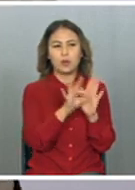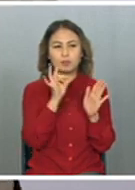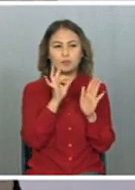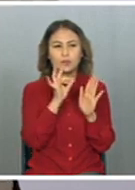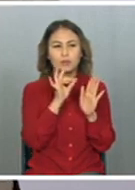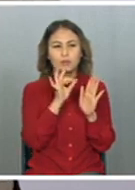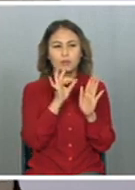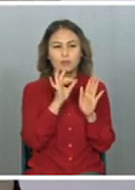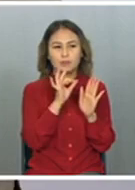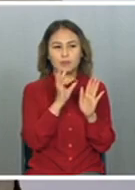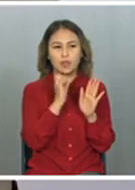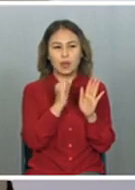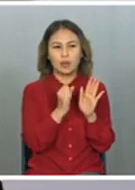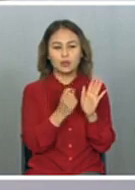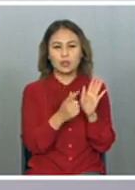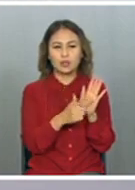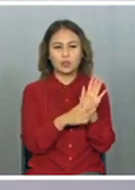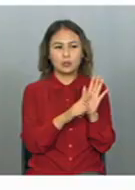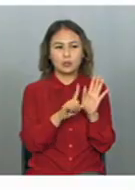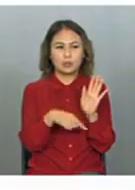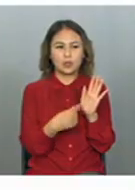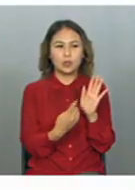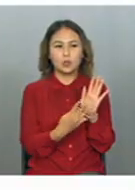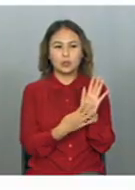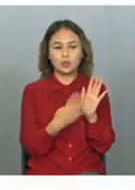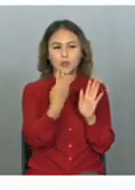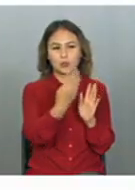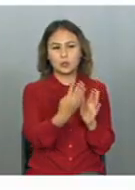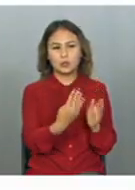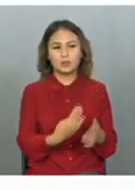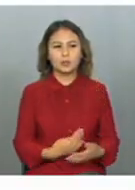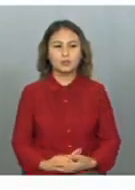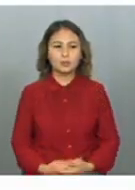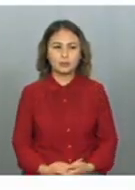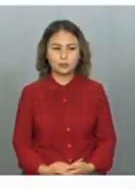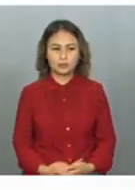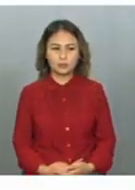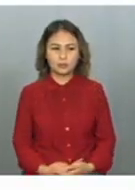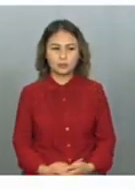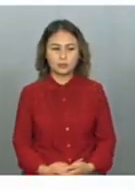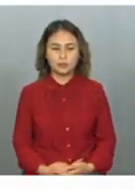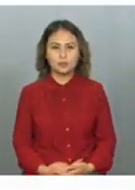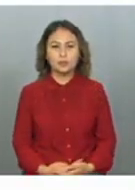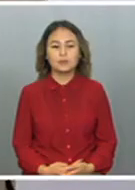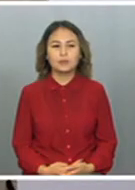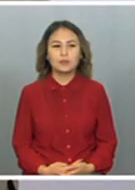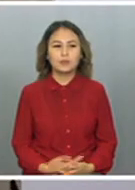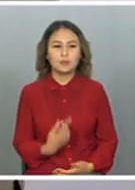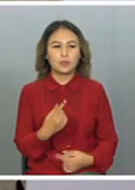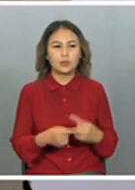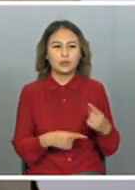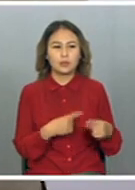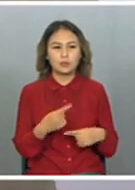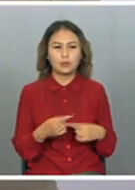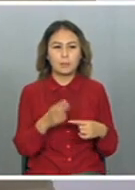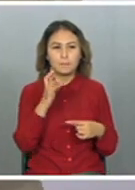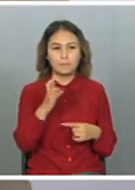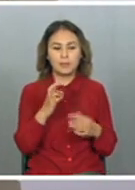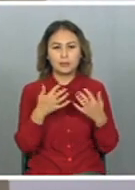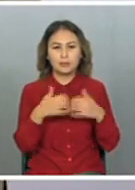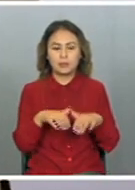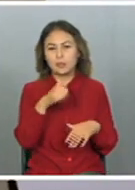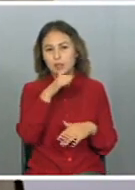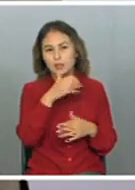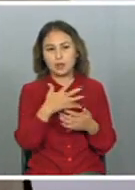Демек, А нүктесі бізде 7 бүтін 9'дан 4'ке сәйкес келеді. Келесі Б нүктесін тауып